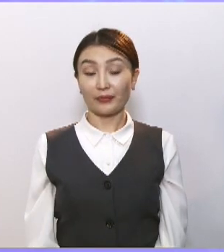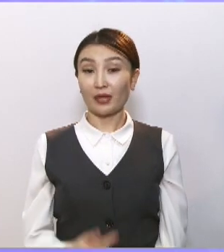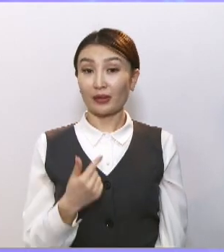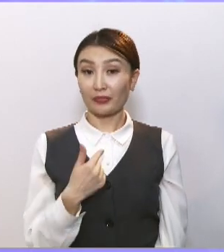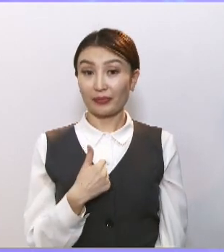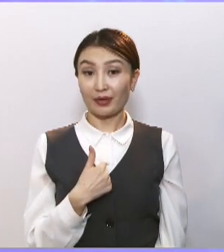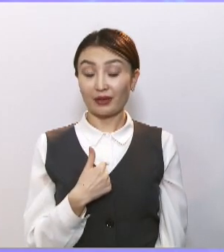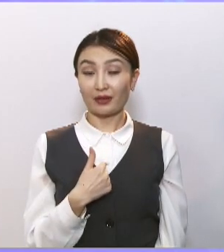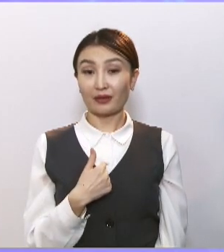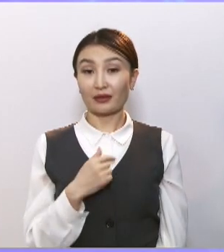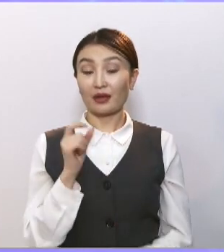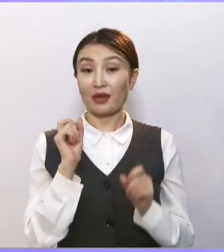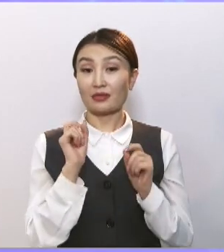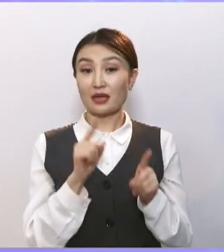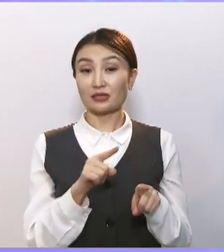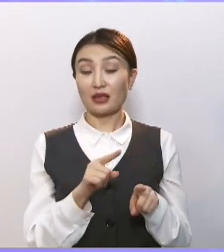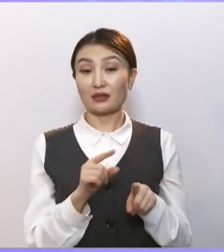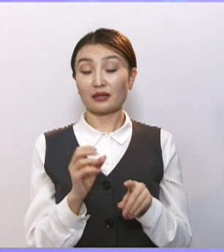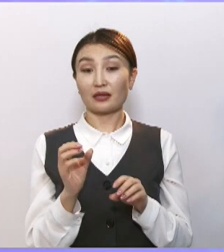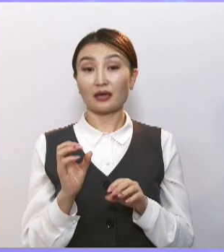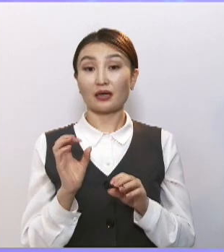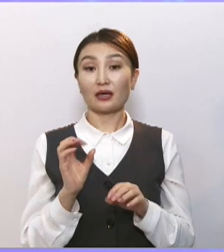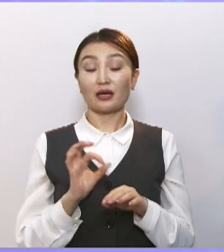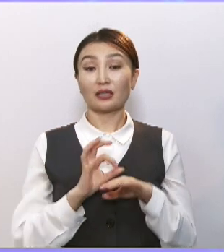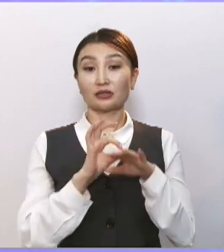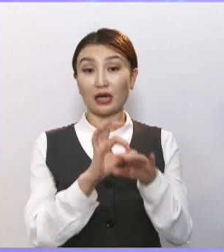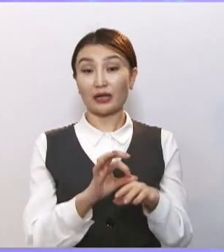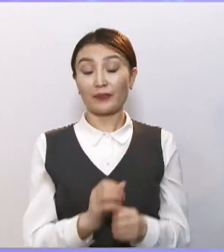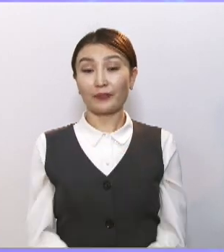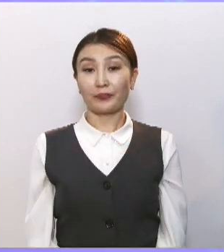Мен таштандыны чыгарам.